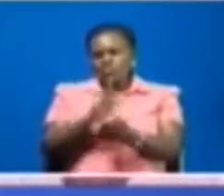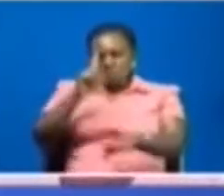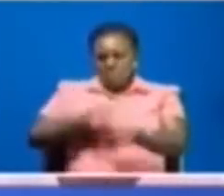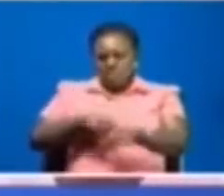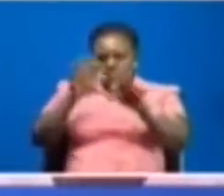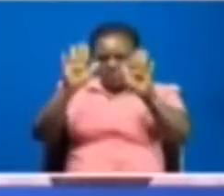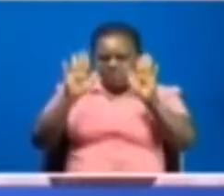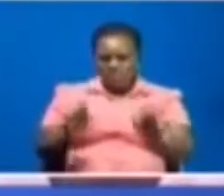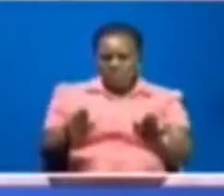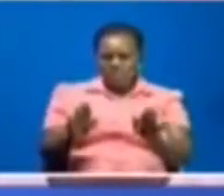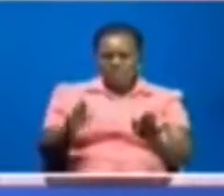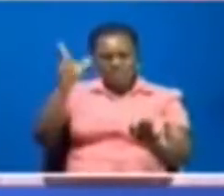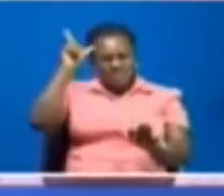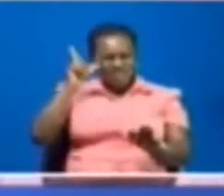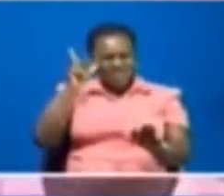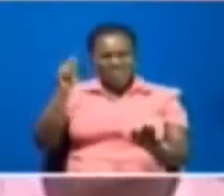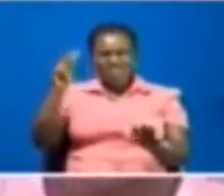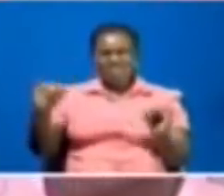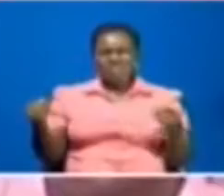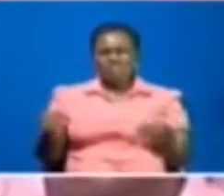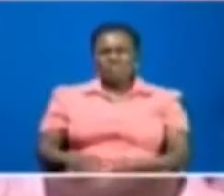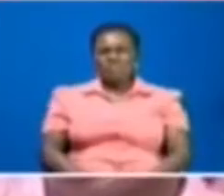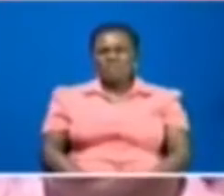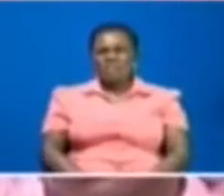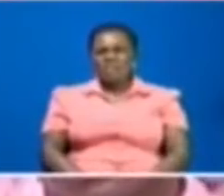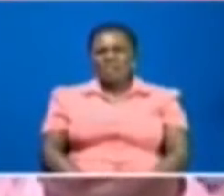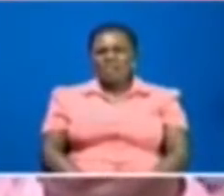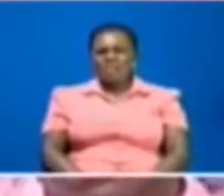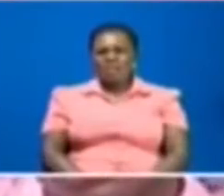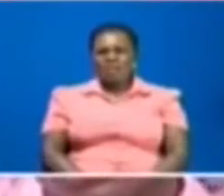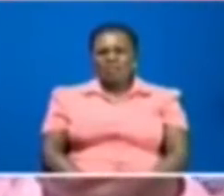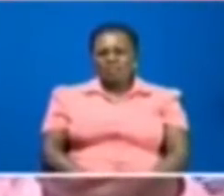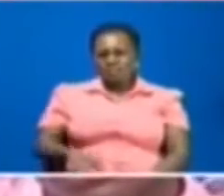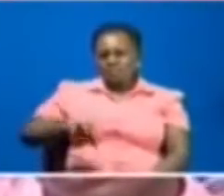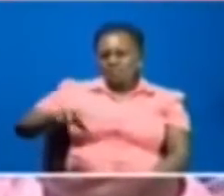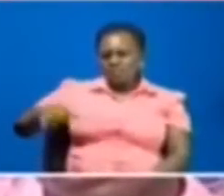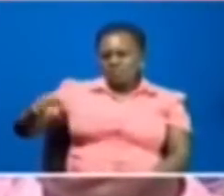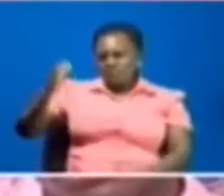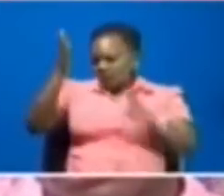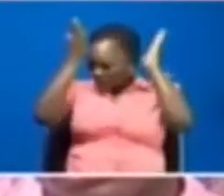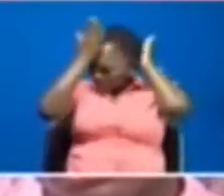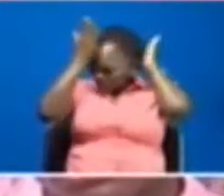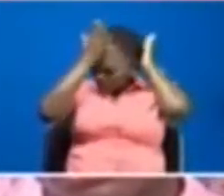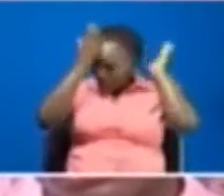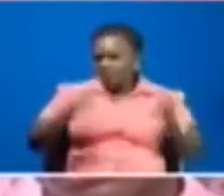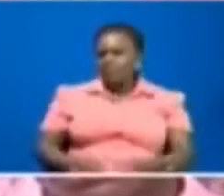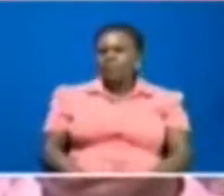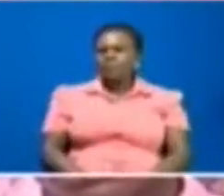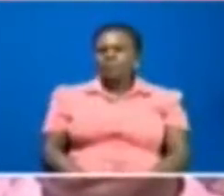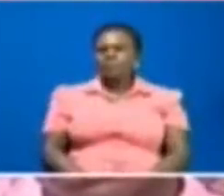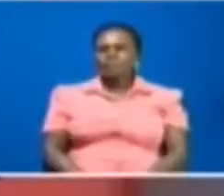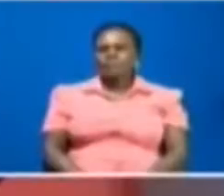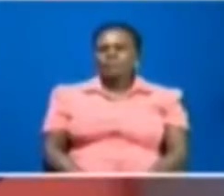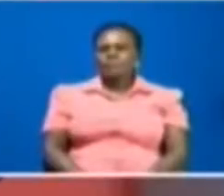essence. Elvis Kosgei, KT News, Likuyani Sub-County, Fafaro Market.